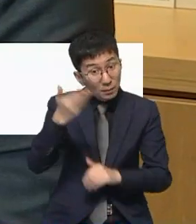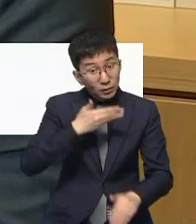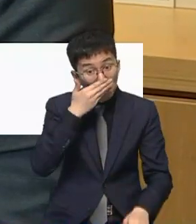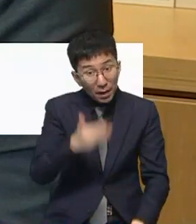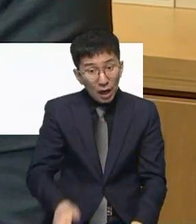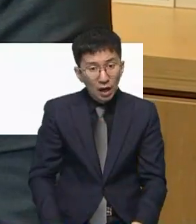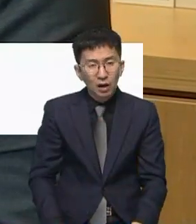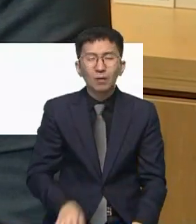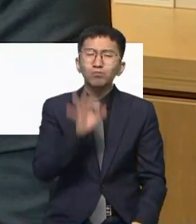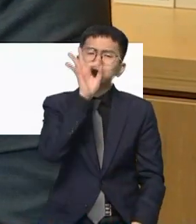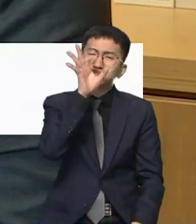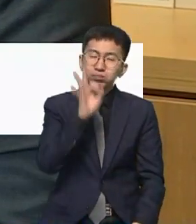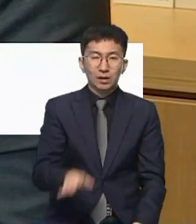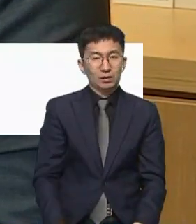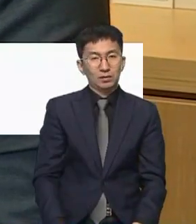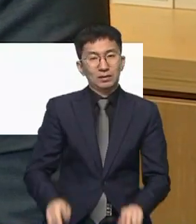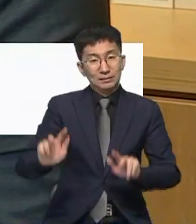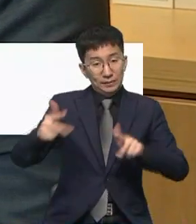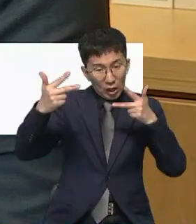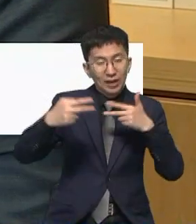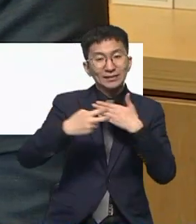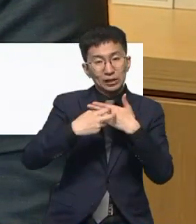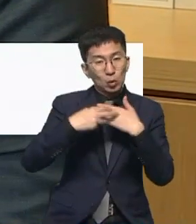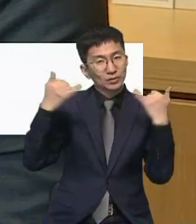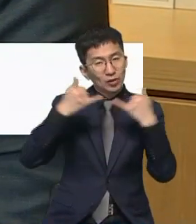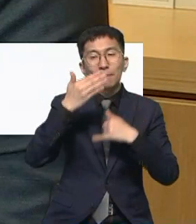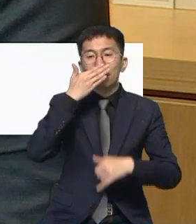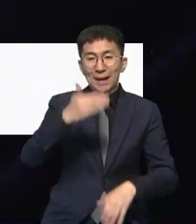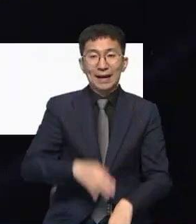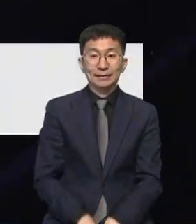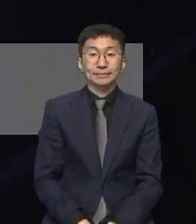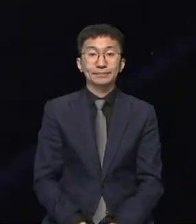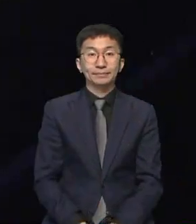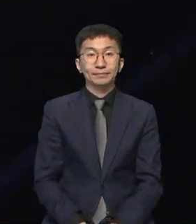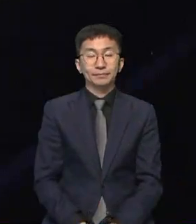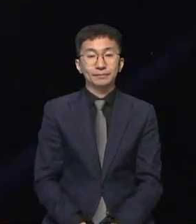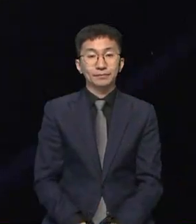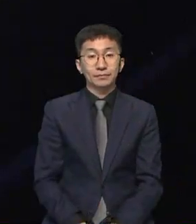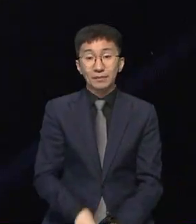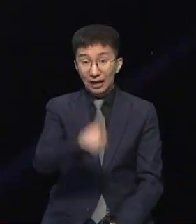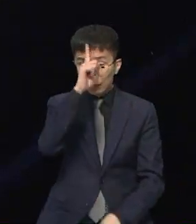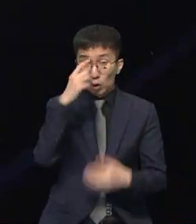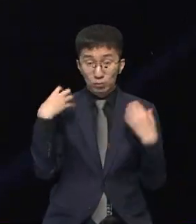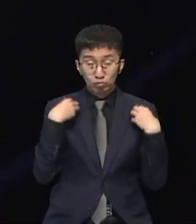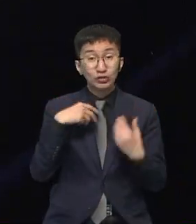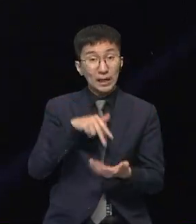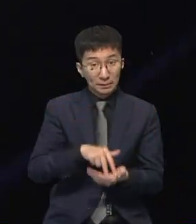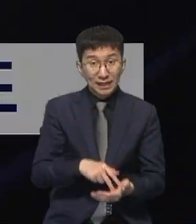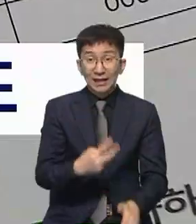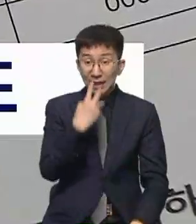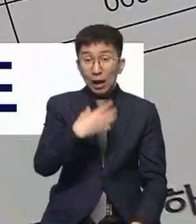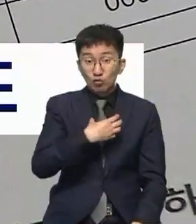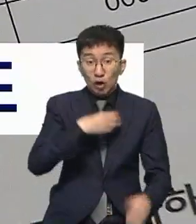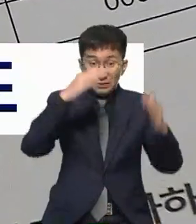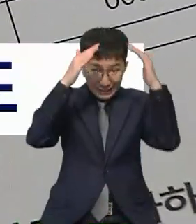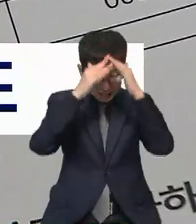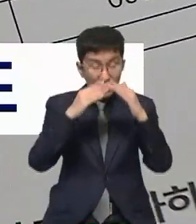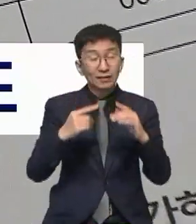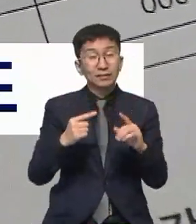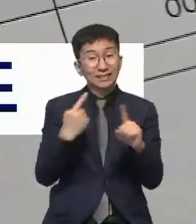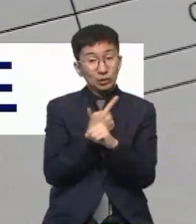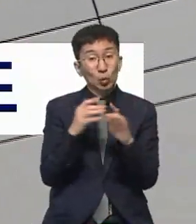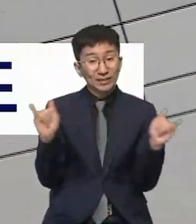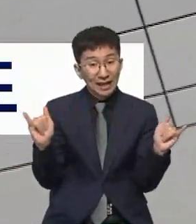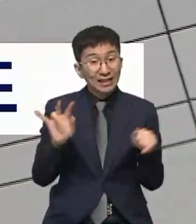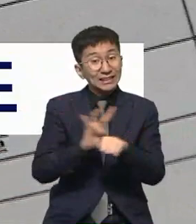건가요? 아니요. 비대면 진료 전화로만 가능하시고요. 정부는 고위험 재택 치료자들이 24시간 연락할